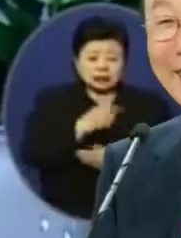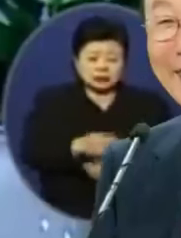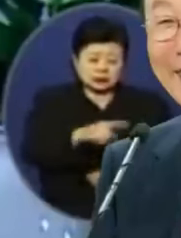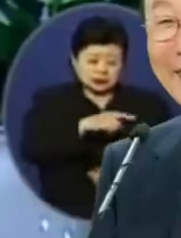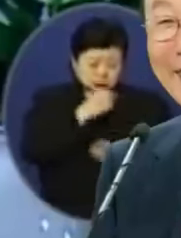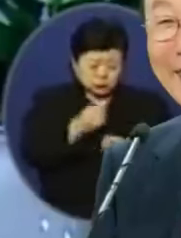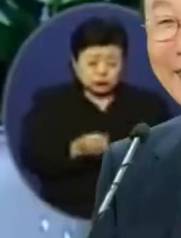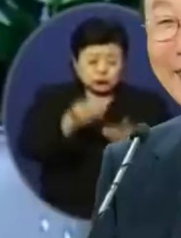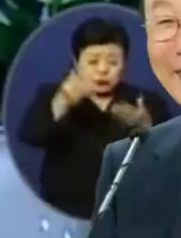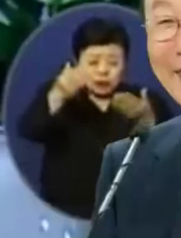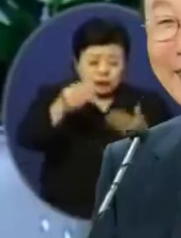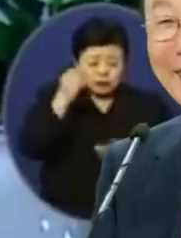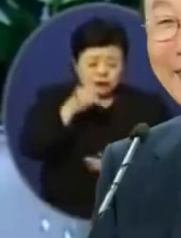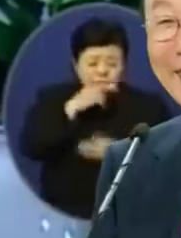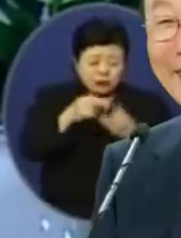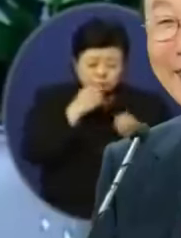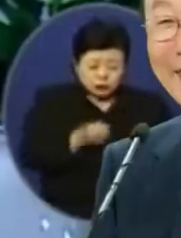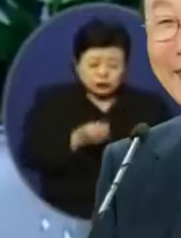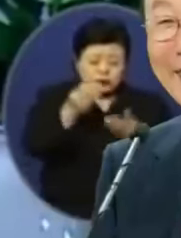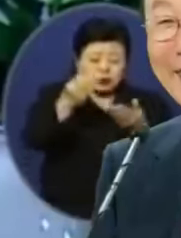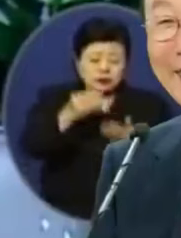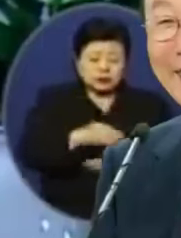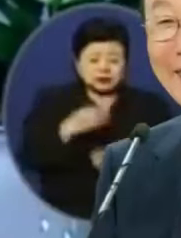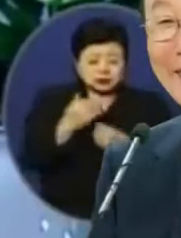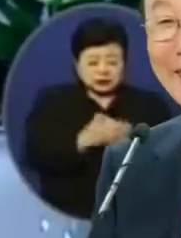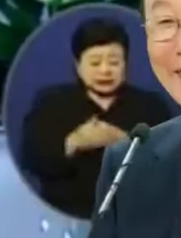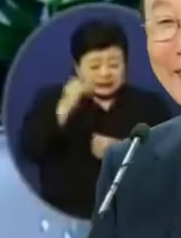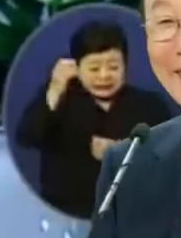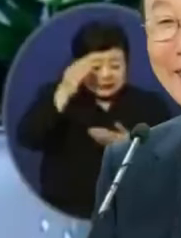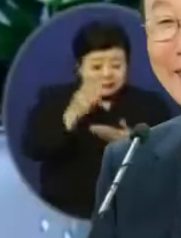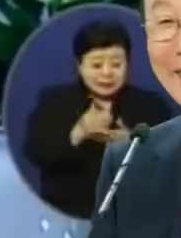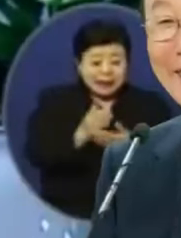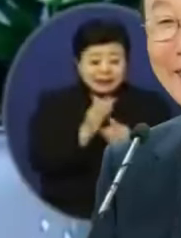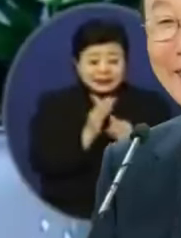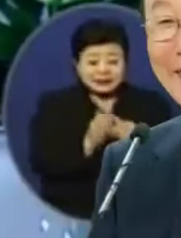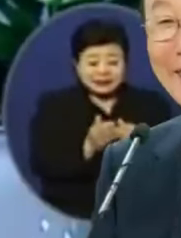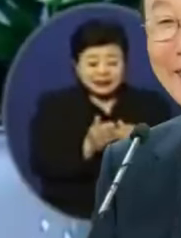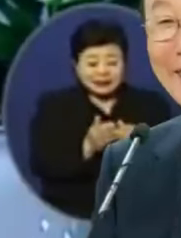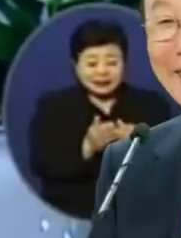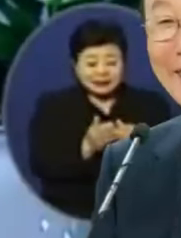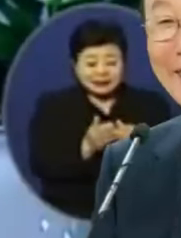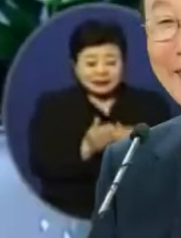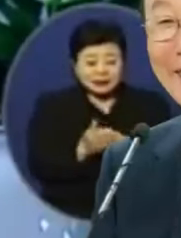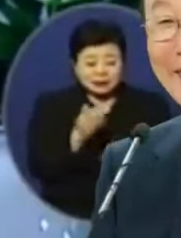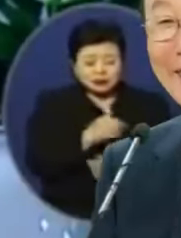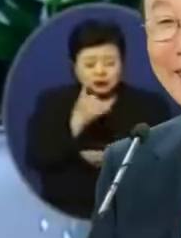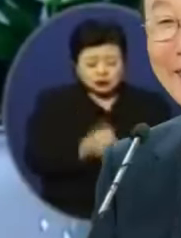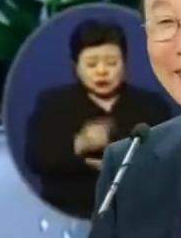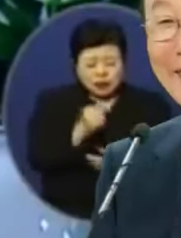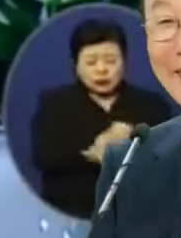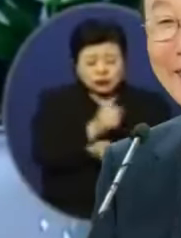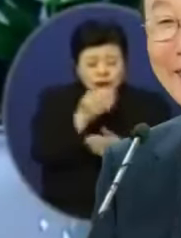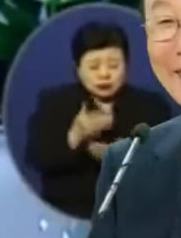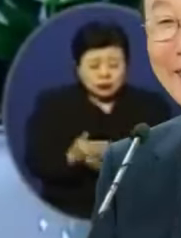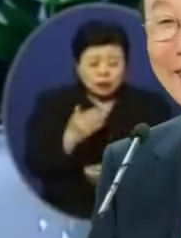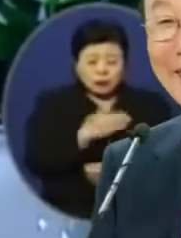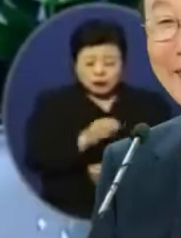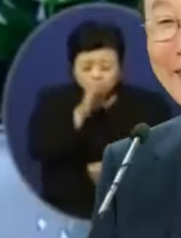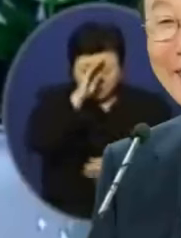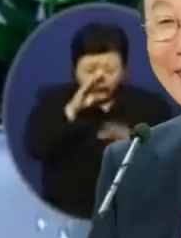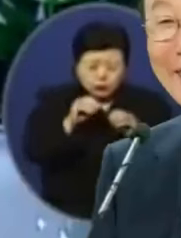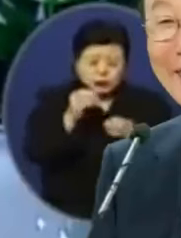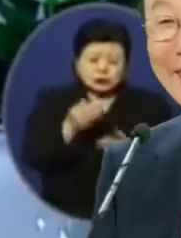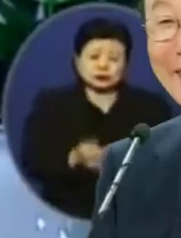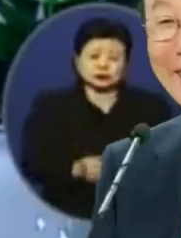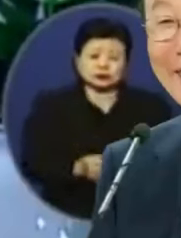성호를 송축하라. 내 영혼아 야훼를 송축하며 그 모든 은택을 잊지 말라. 제가 내 모든 죄악을 사하시며 내 모든 병을